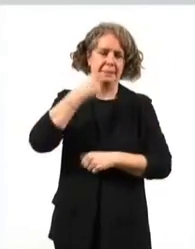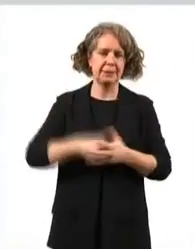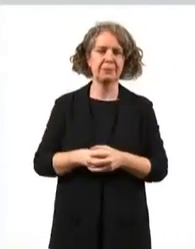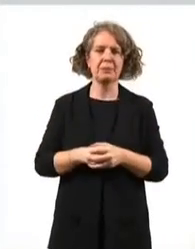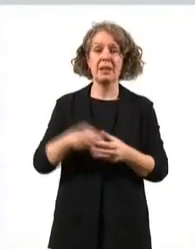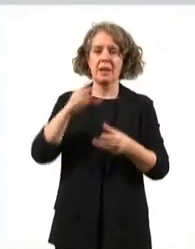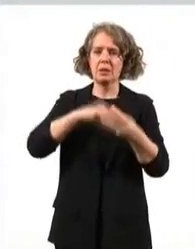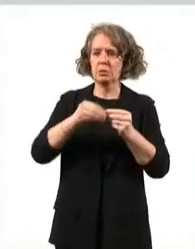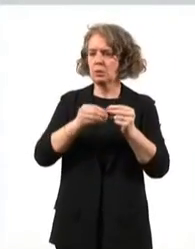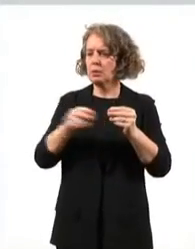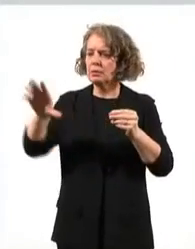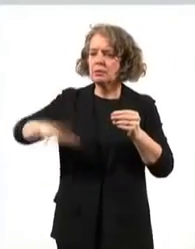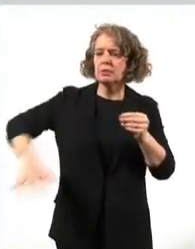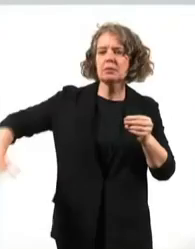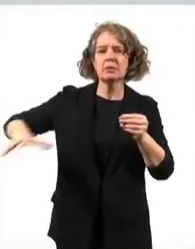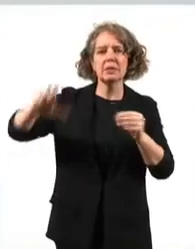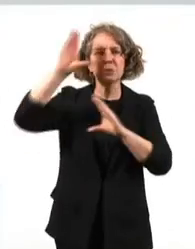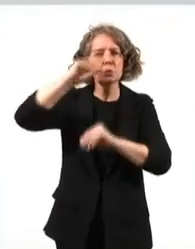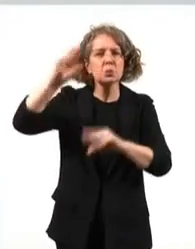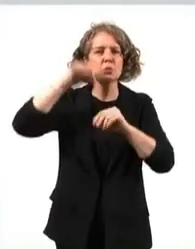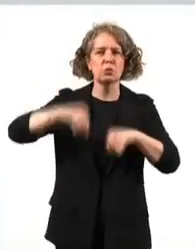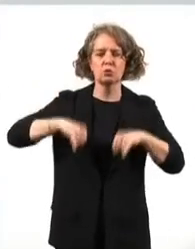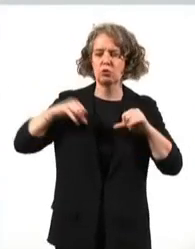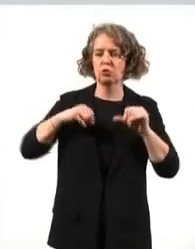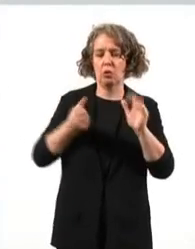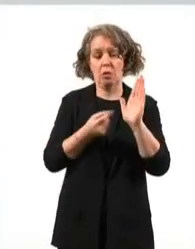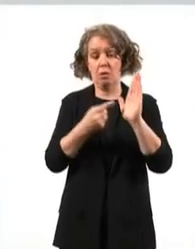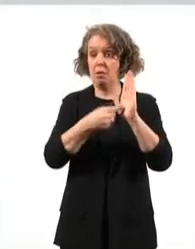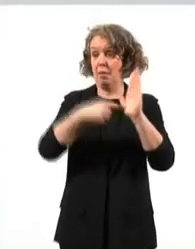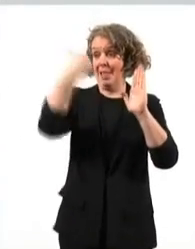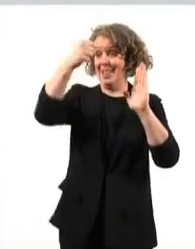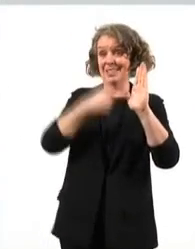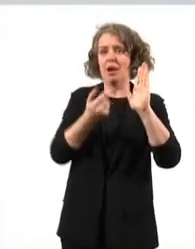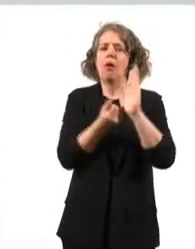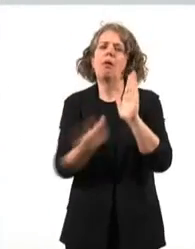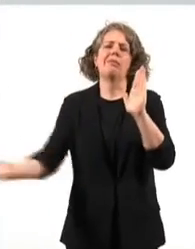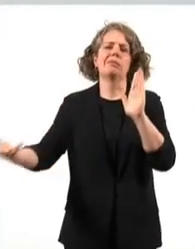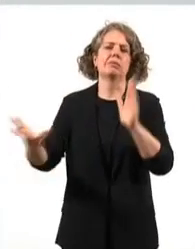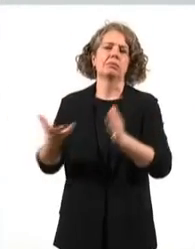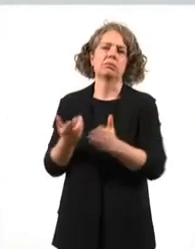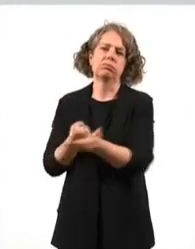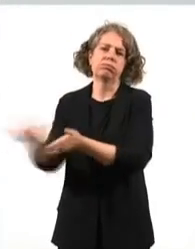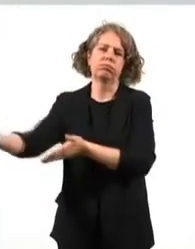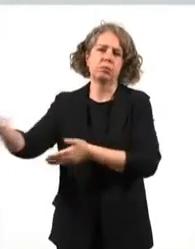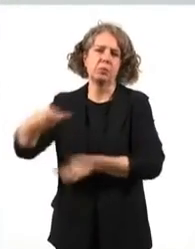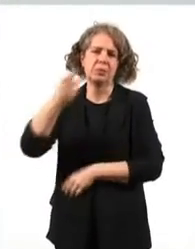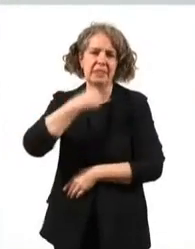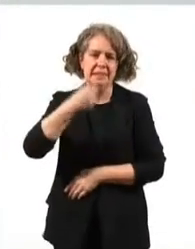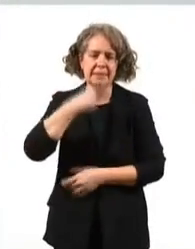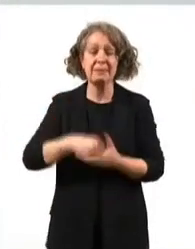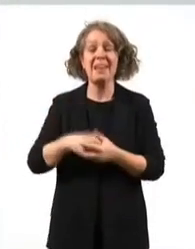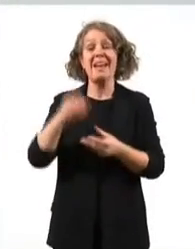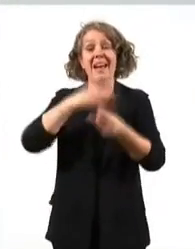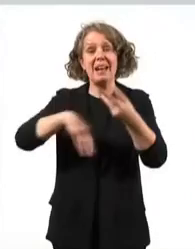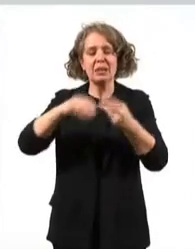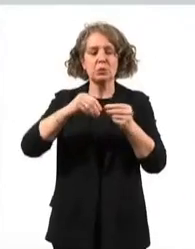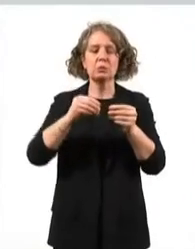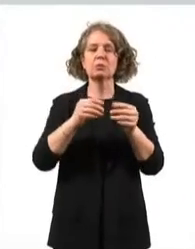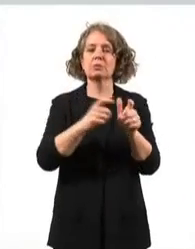à destination des étudiants et des jeunes. Et puis, ça a permis aussi d'augmenter le lien entre les différents acteurs qui